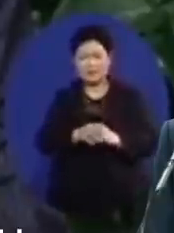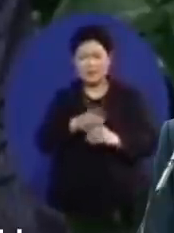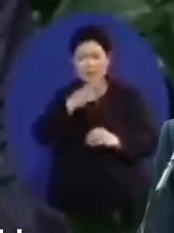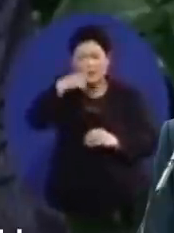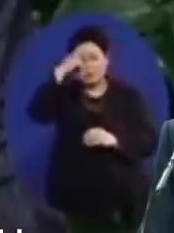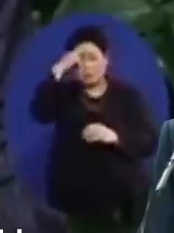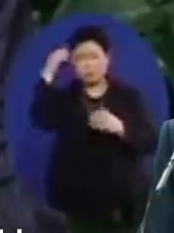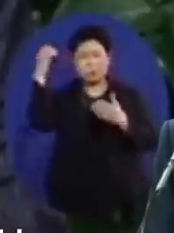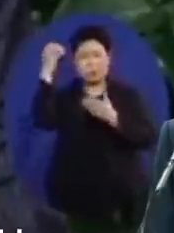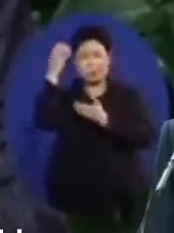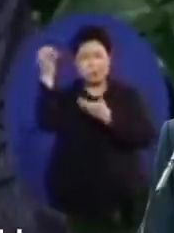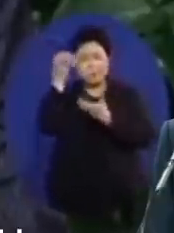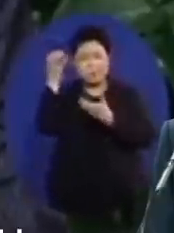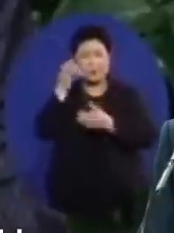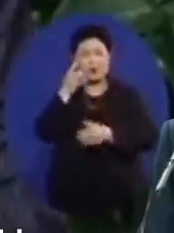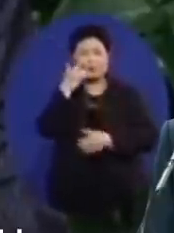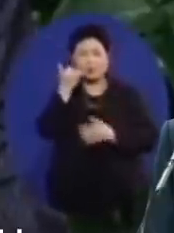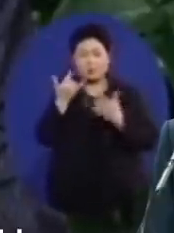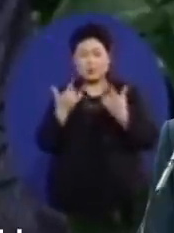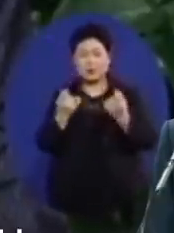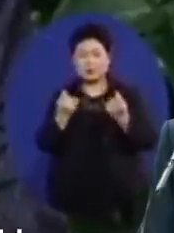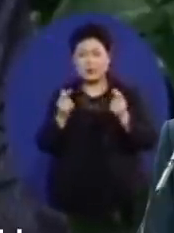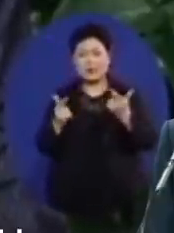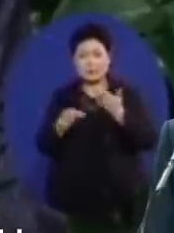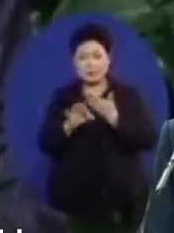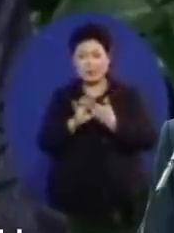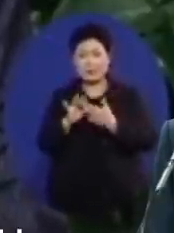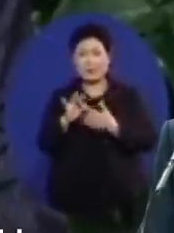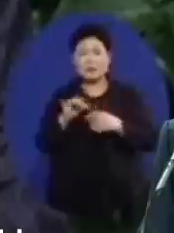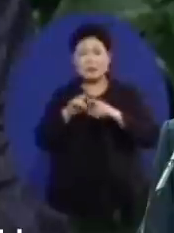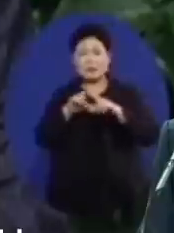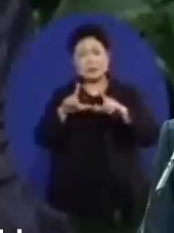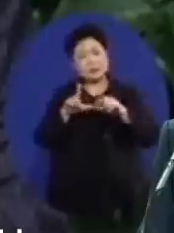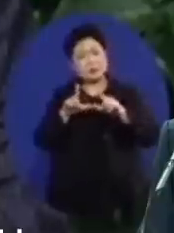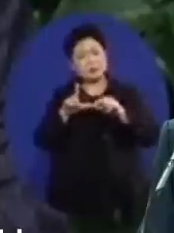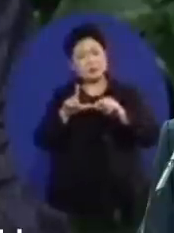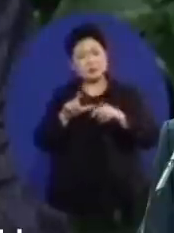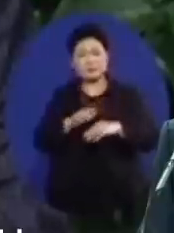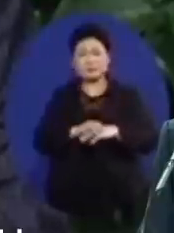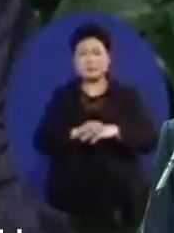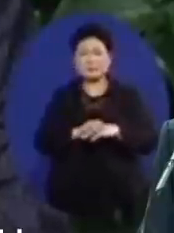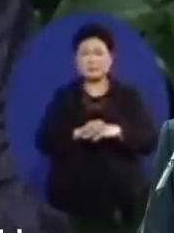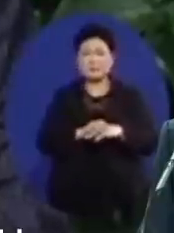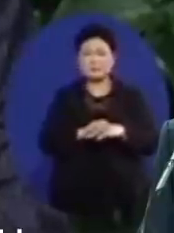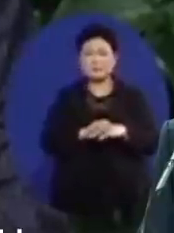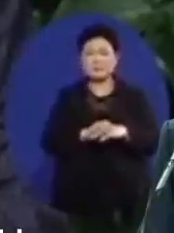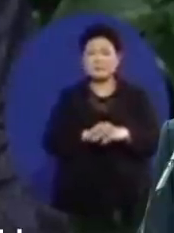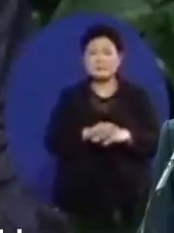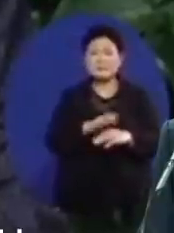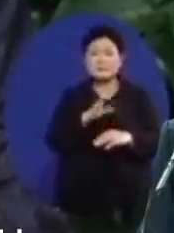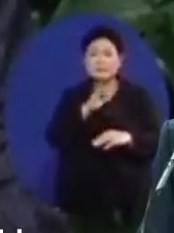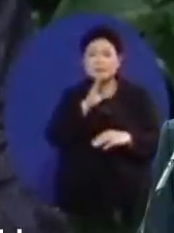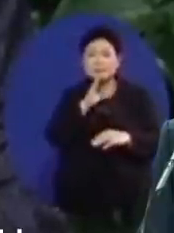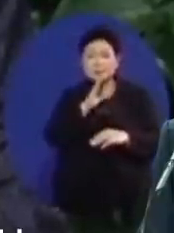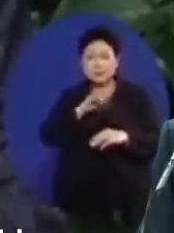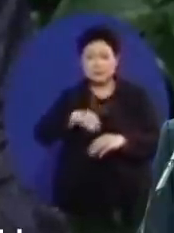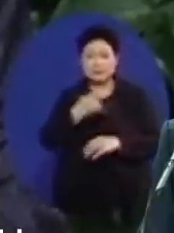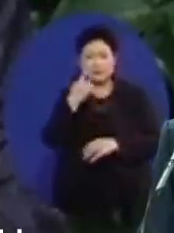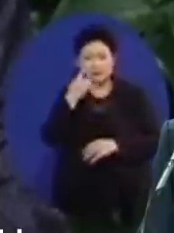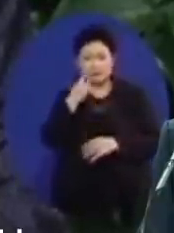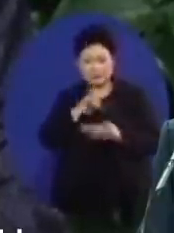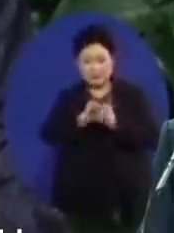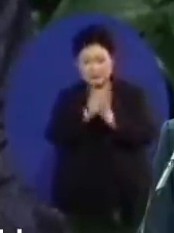술주정뱅이 부모 같으면 모르겠지만 정상적인 부모는 자식을 자기 목숨같이 사랑합니다.